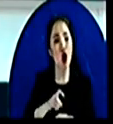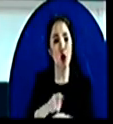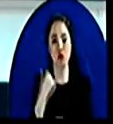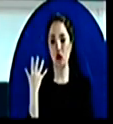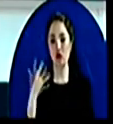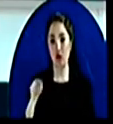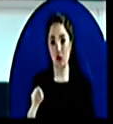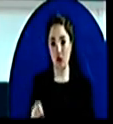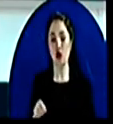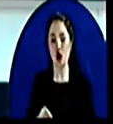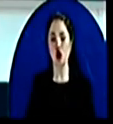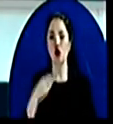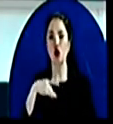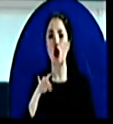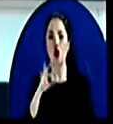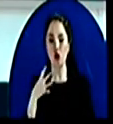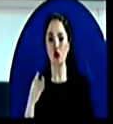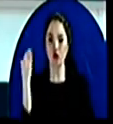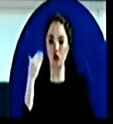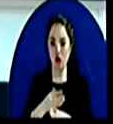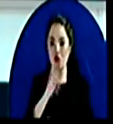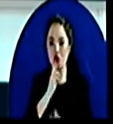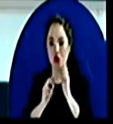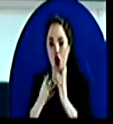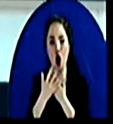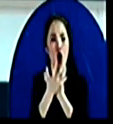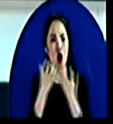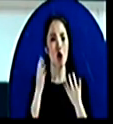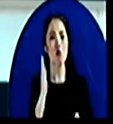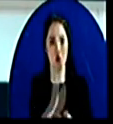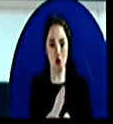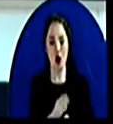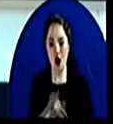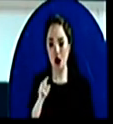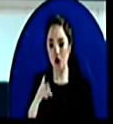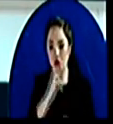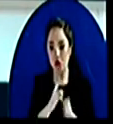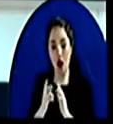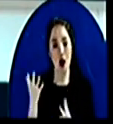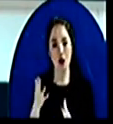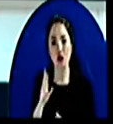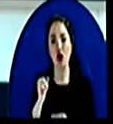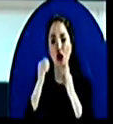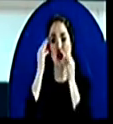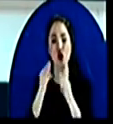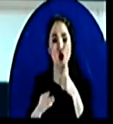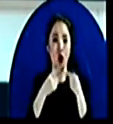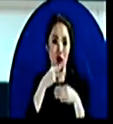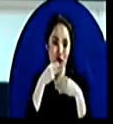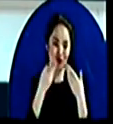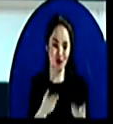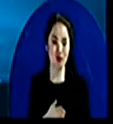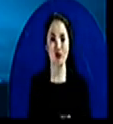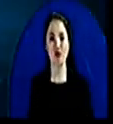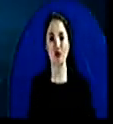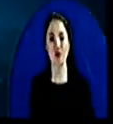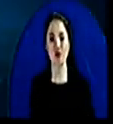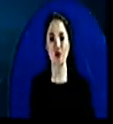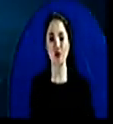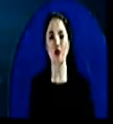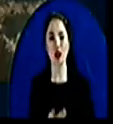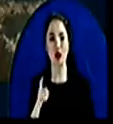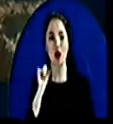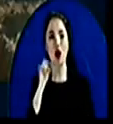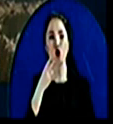хэсгийг хамардаг энэ тойрогт тулгамцсан асуудал олон бий. Тэдгээр тулгамцсан асуудлыг бол гишүүн хэрхэн шийдвэрлэхийг бид сурвалжлаа. Тэрээр хан